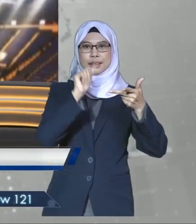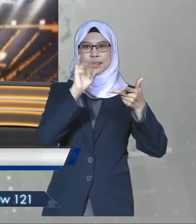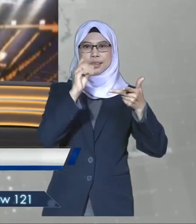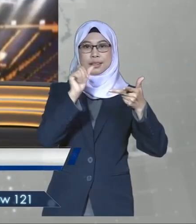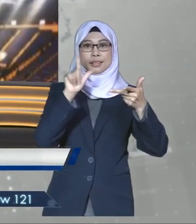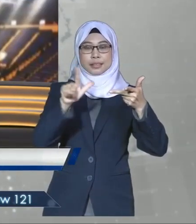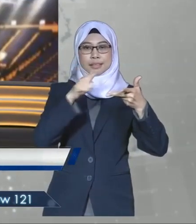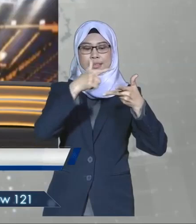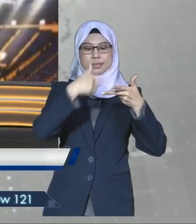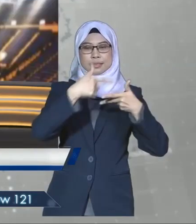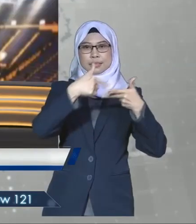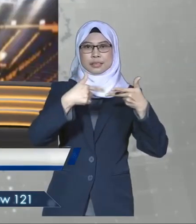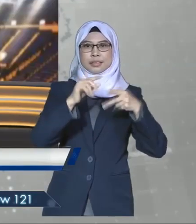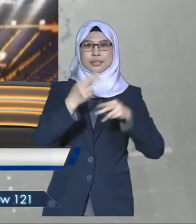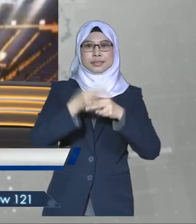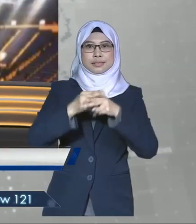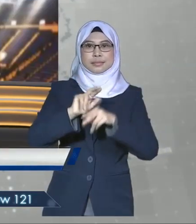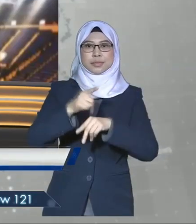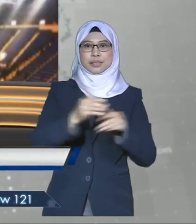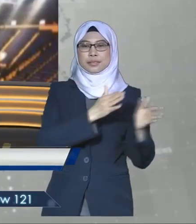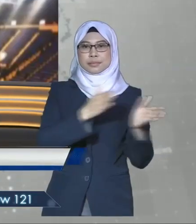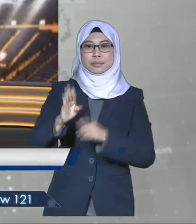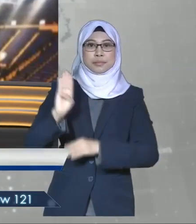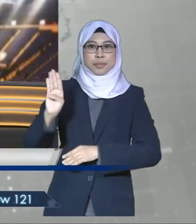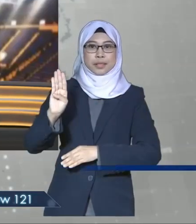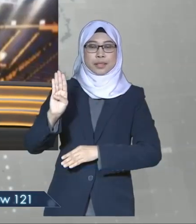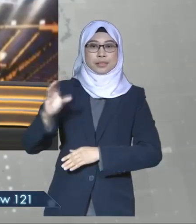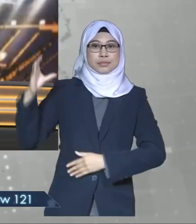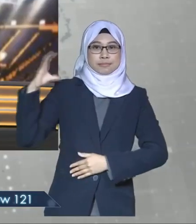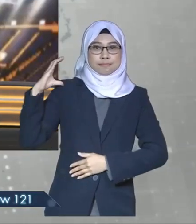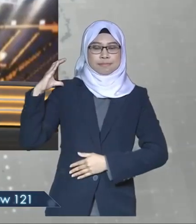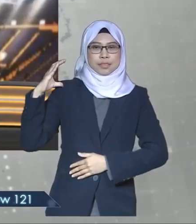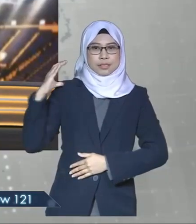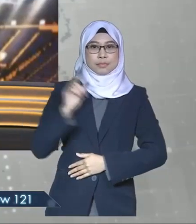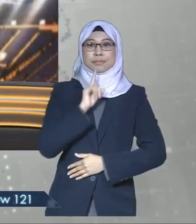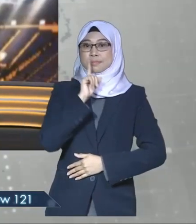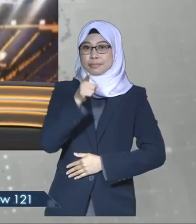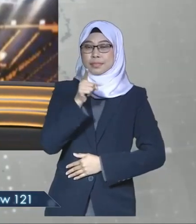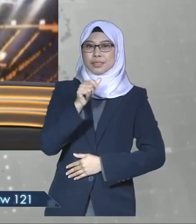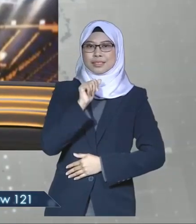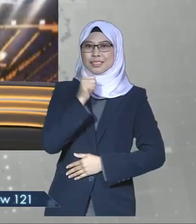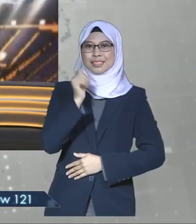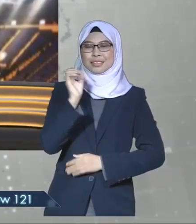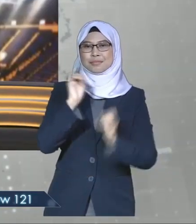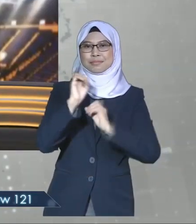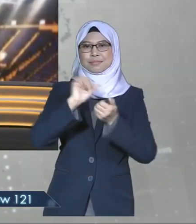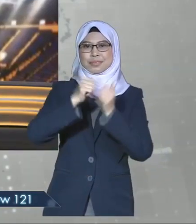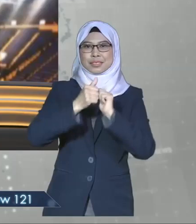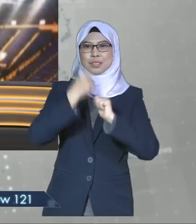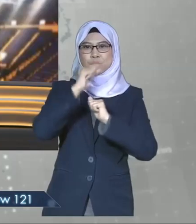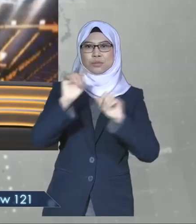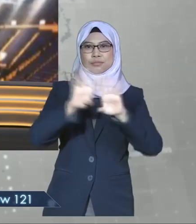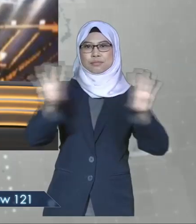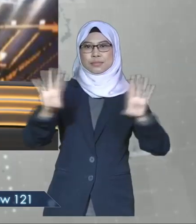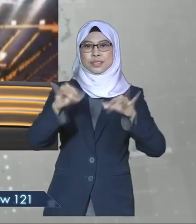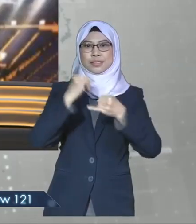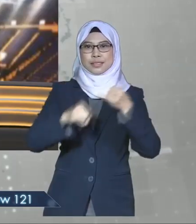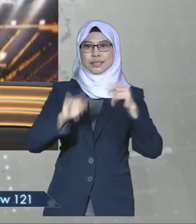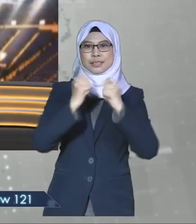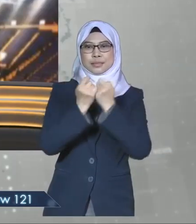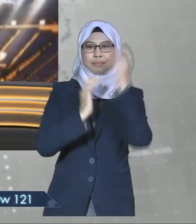Abdul Razak, selain beberapa nama dalam plan B jurulatih Tan Chen Ho, ia sepatutnya tidak memberi masalah besar kepada benteng akhir skuad